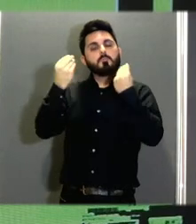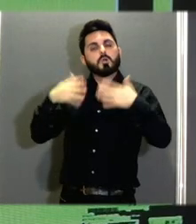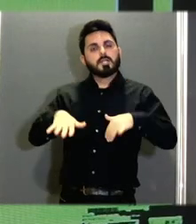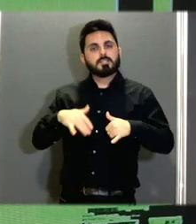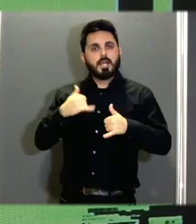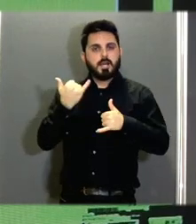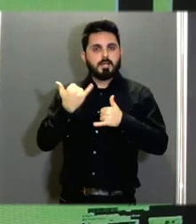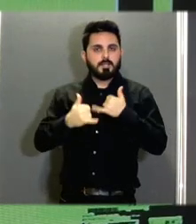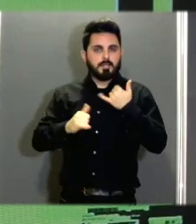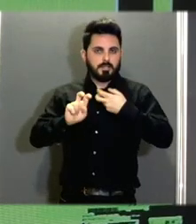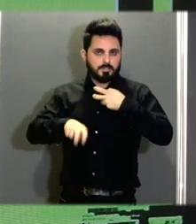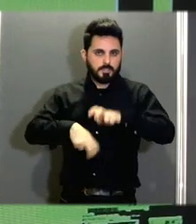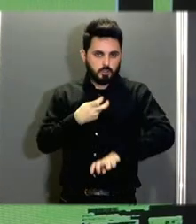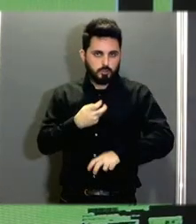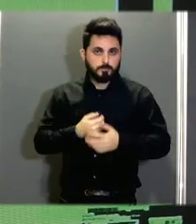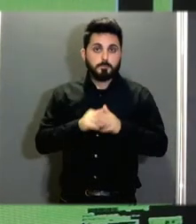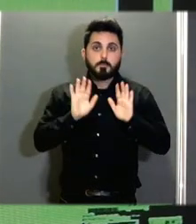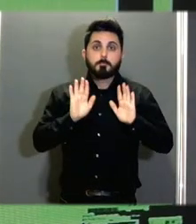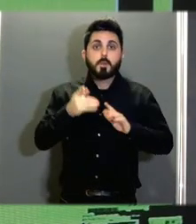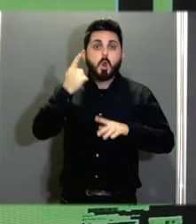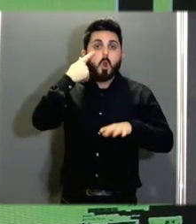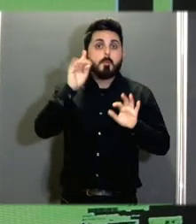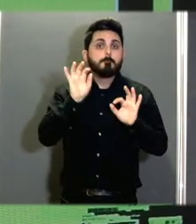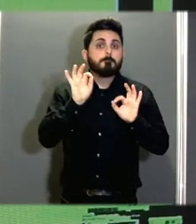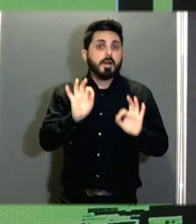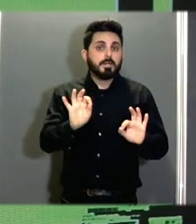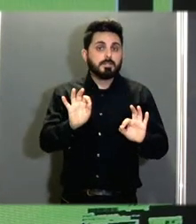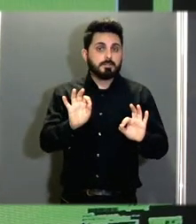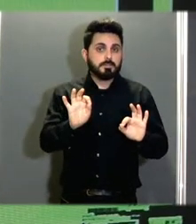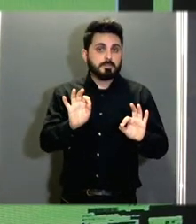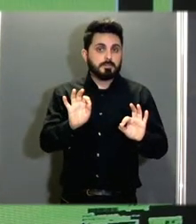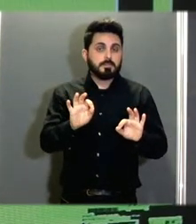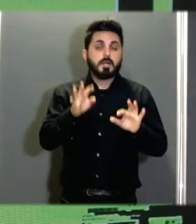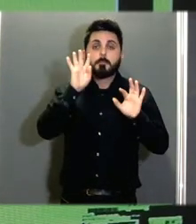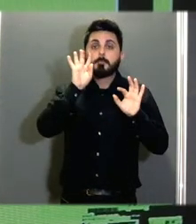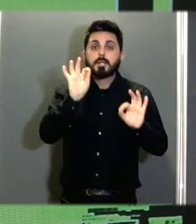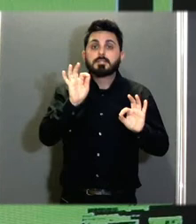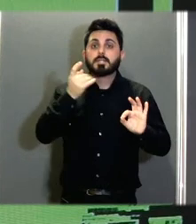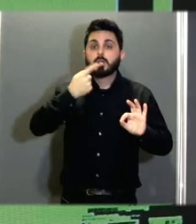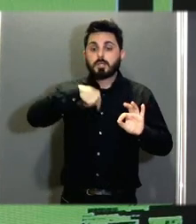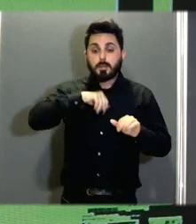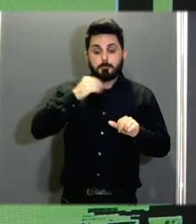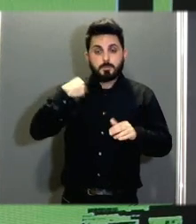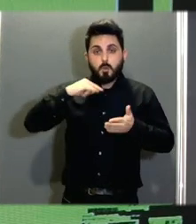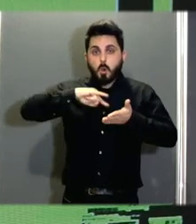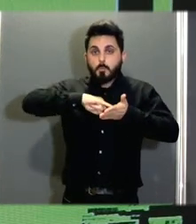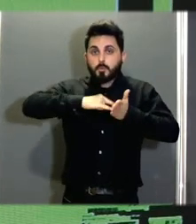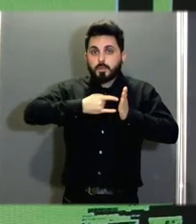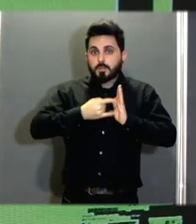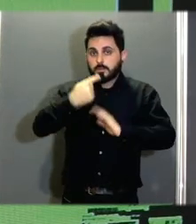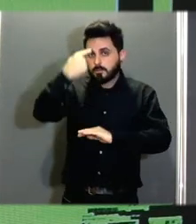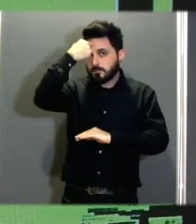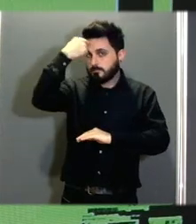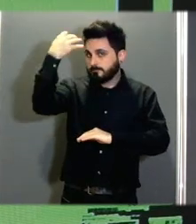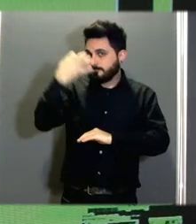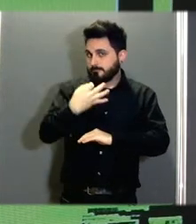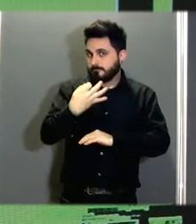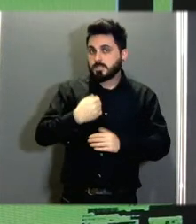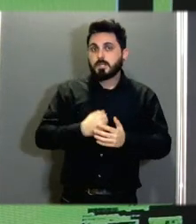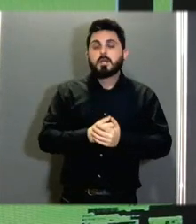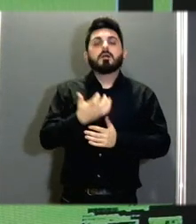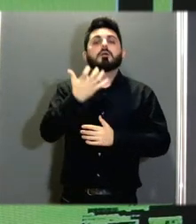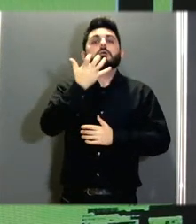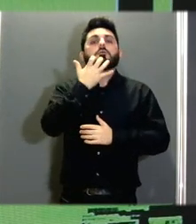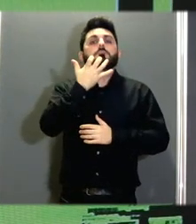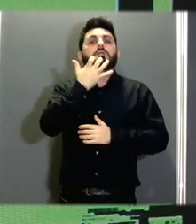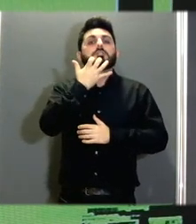també de perills que aquest projecte ha de tenir en compte. Per exemple, el problema en la inèrcia